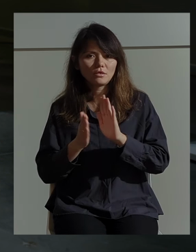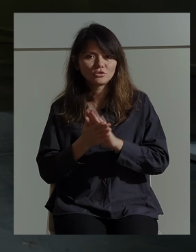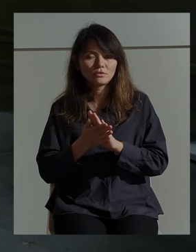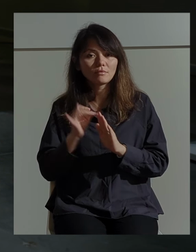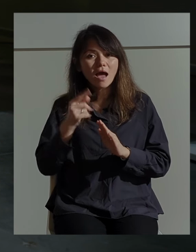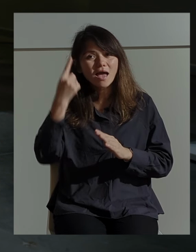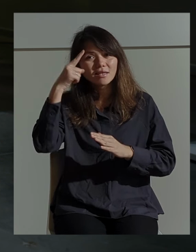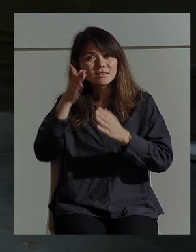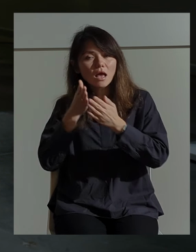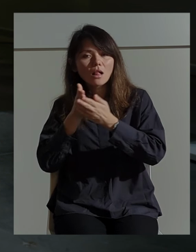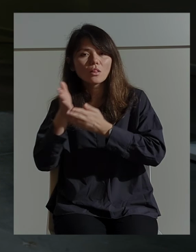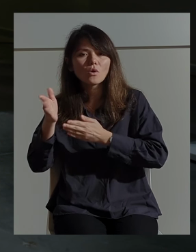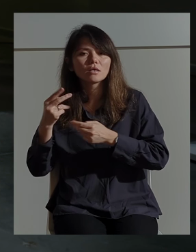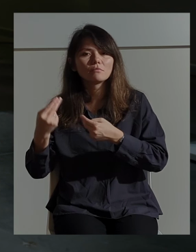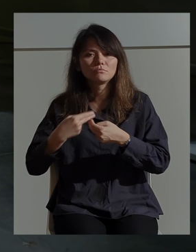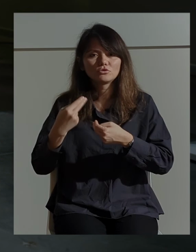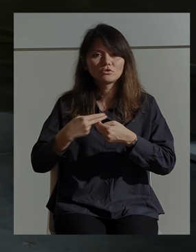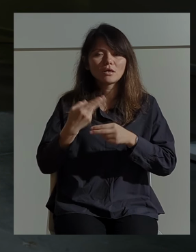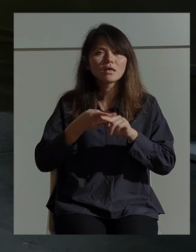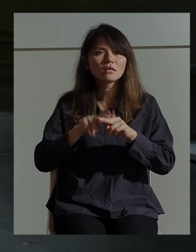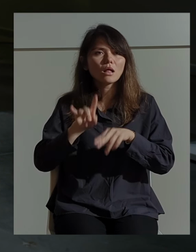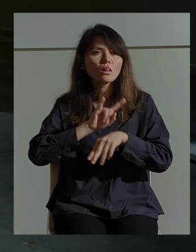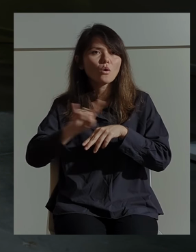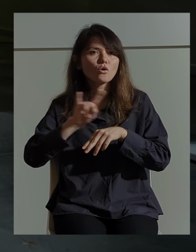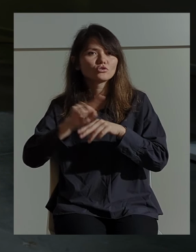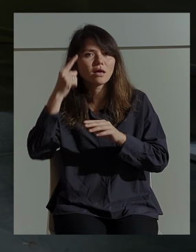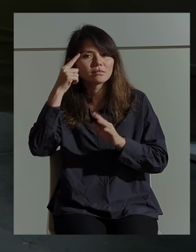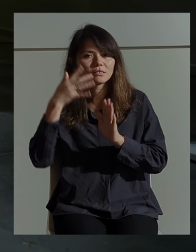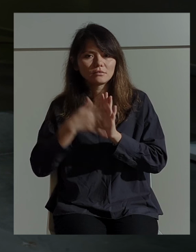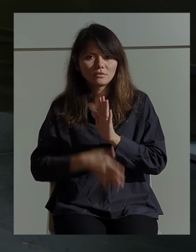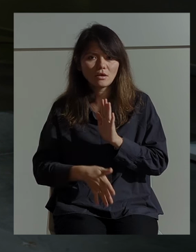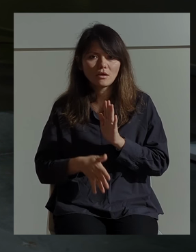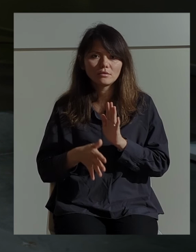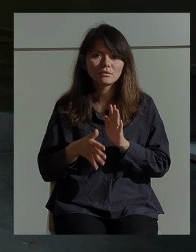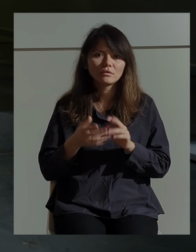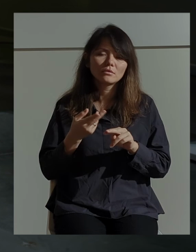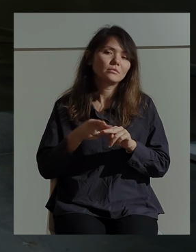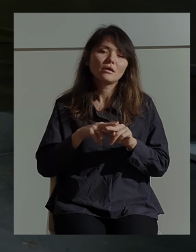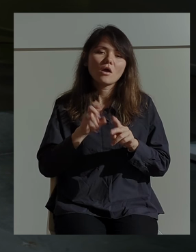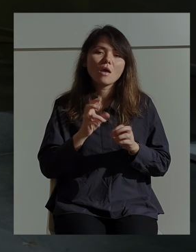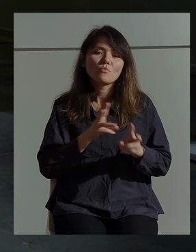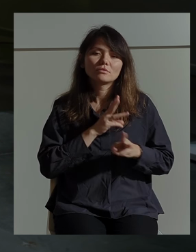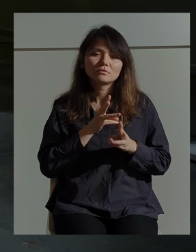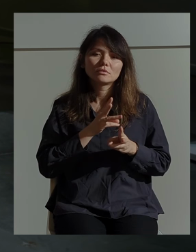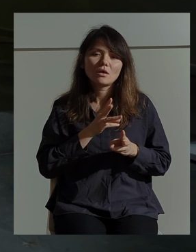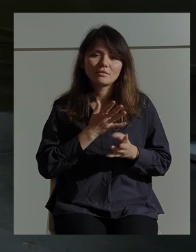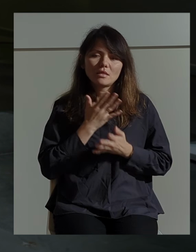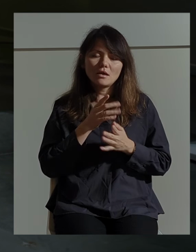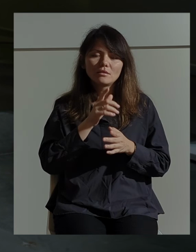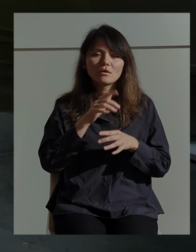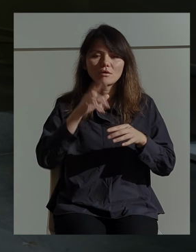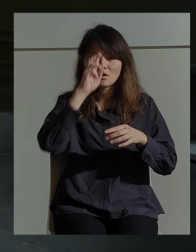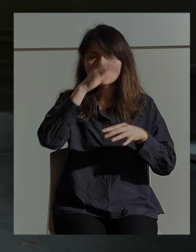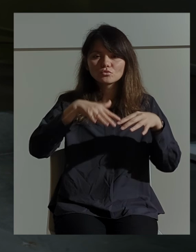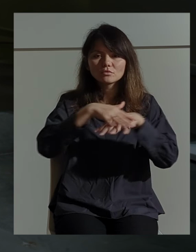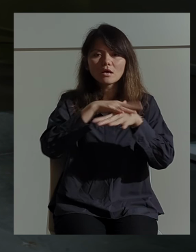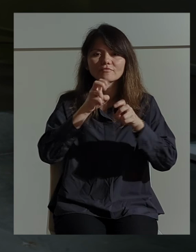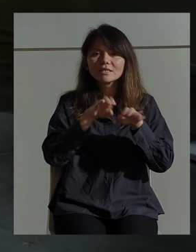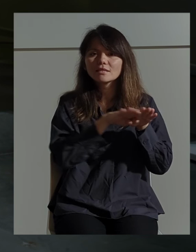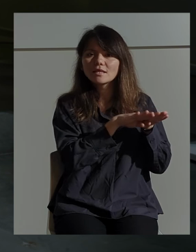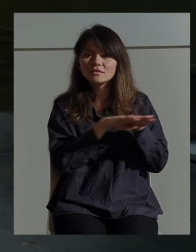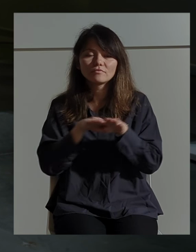это осознать форма ложного сознания которая строит например из там национального государства с точки зрение Маркса единство Когда в